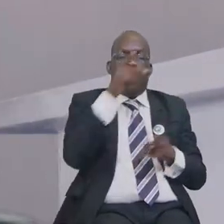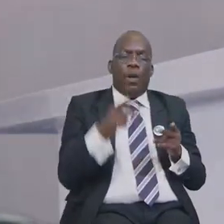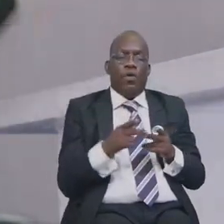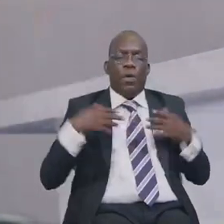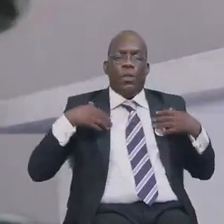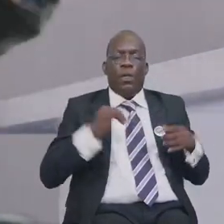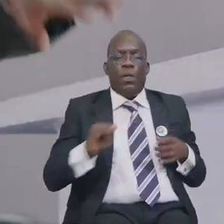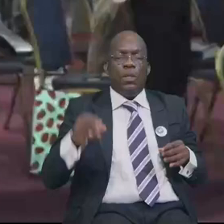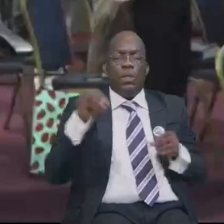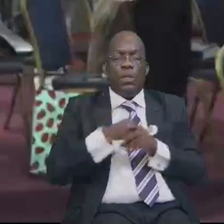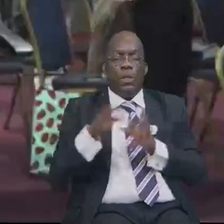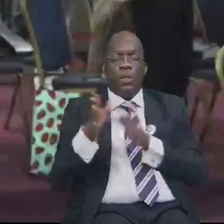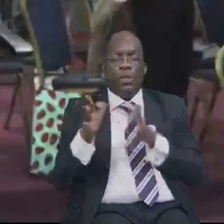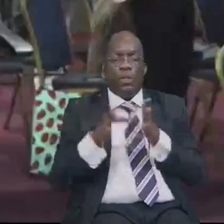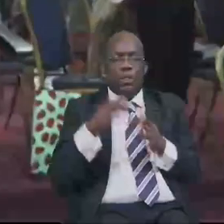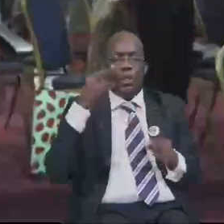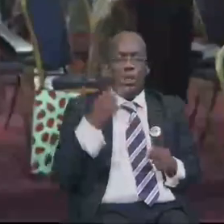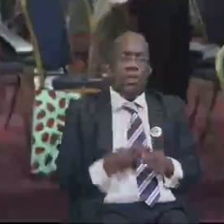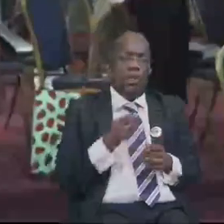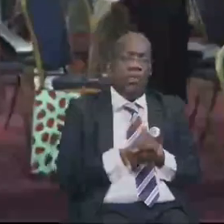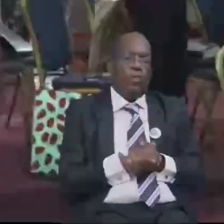au nom de Jésus.